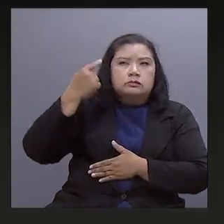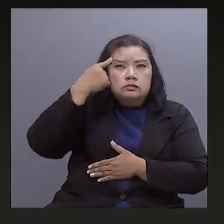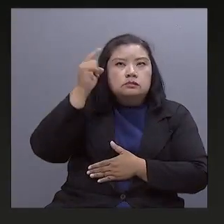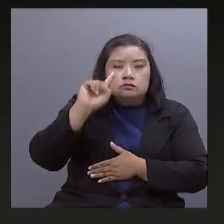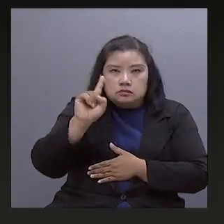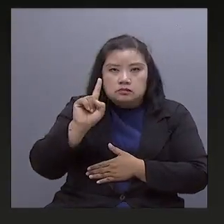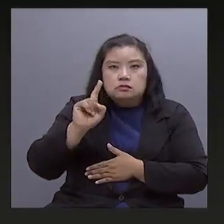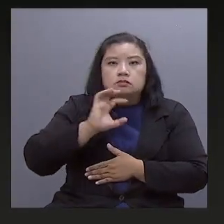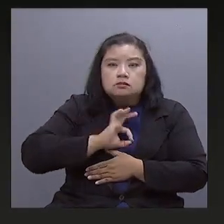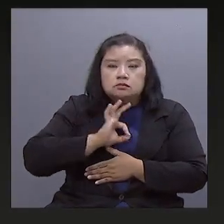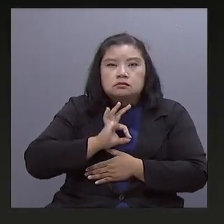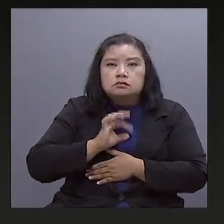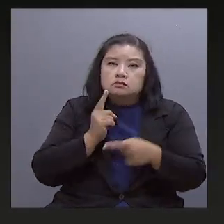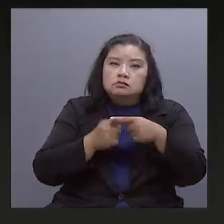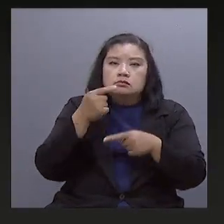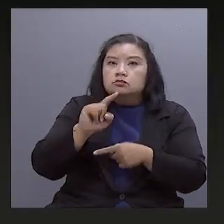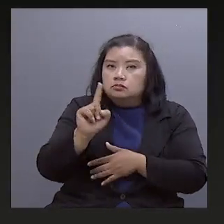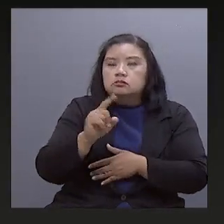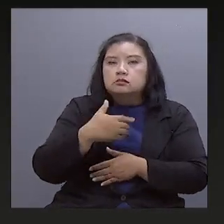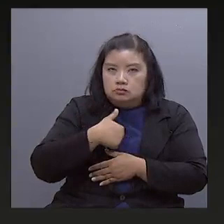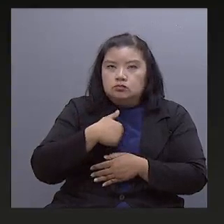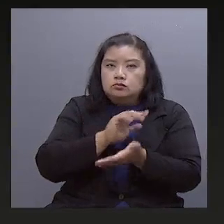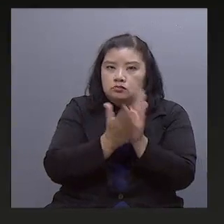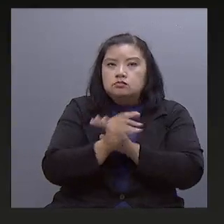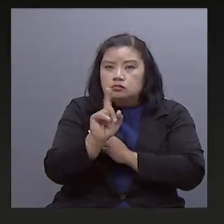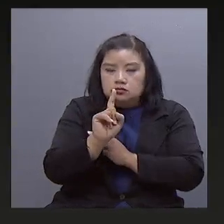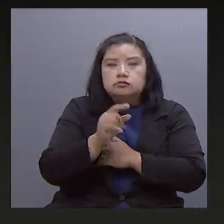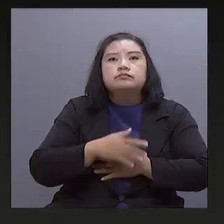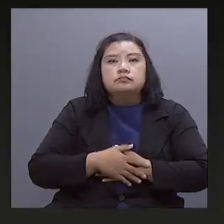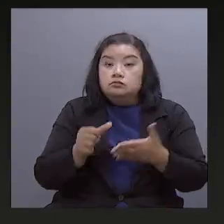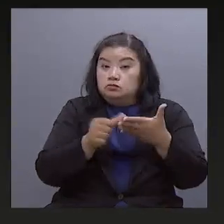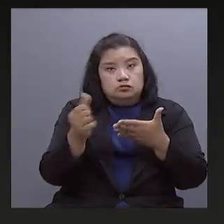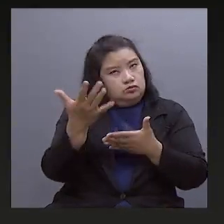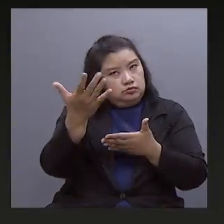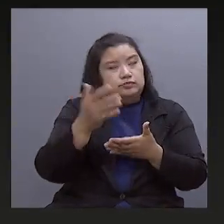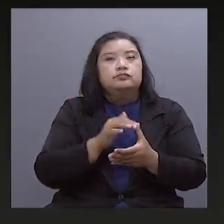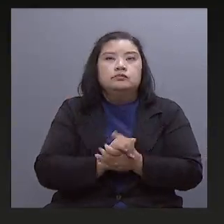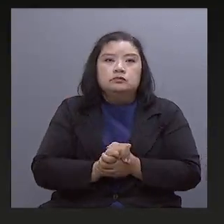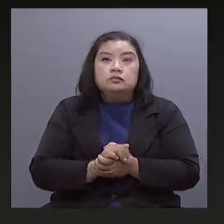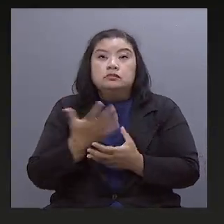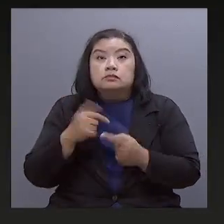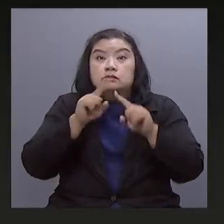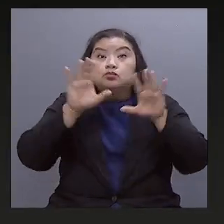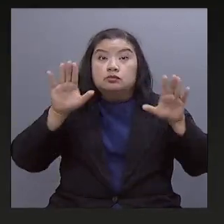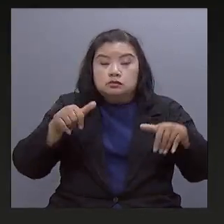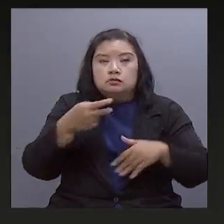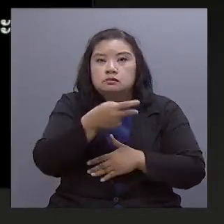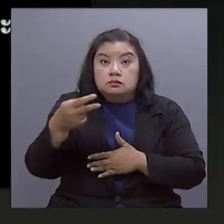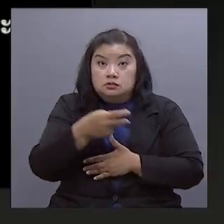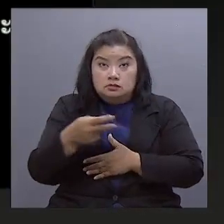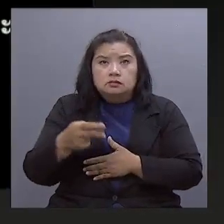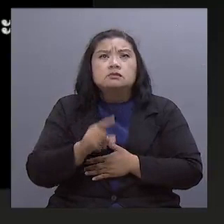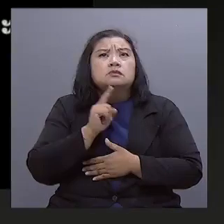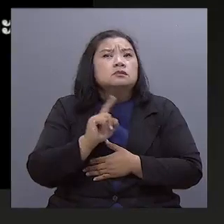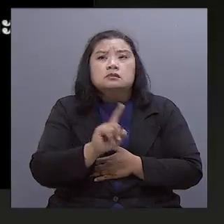ทัศนคติอย่างไรและควรจะปรับปรุงแก้ไขให้ดียิ่งขึ้นค่ะทีนี้คนในทวิตเนี่ยเขาทวงถามนะคะว่าเอสสรุปโพสต์